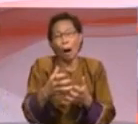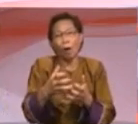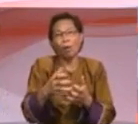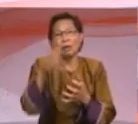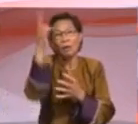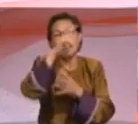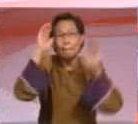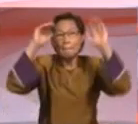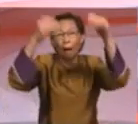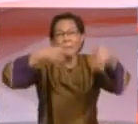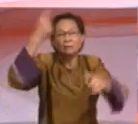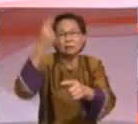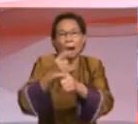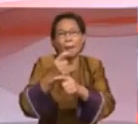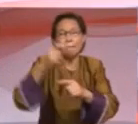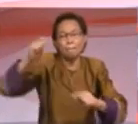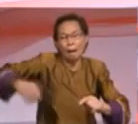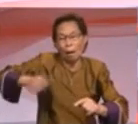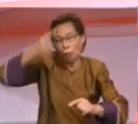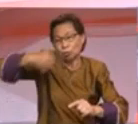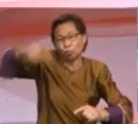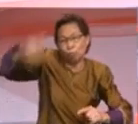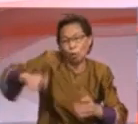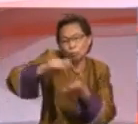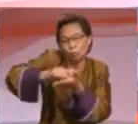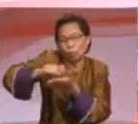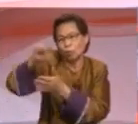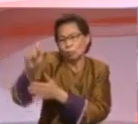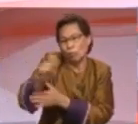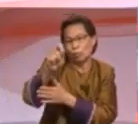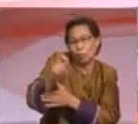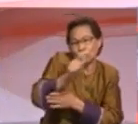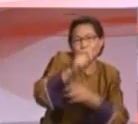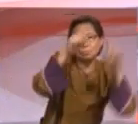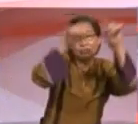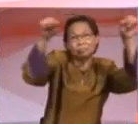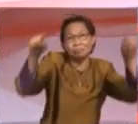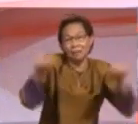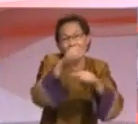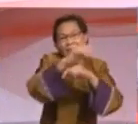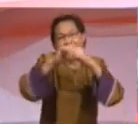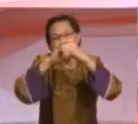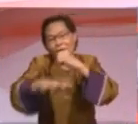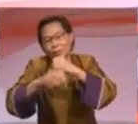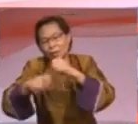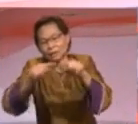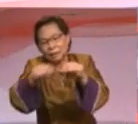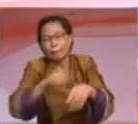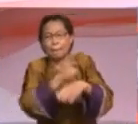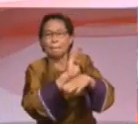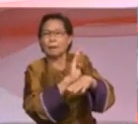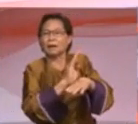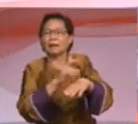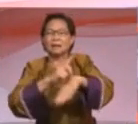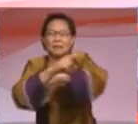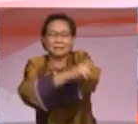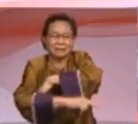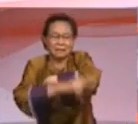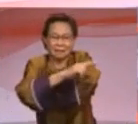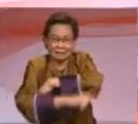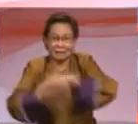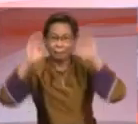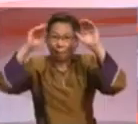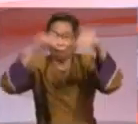memberikan ketetapan di Mahkamah bagi mewajibkan tulisan Jawi di papan tanda dan iklan di premis perniagaan negeri itu